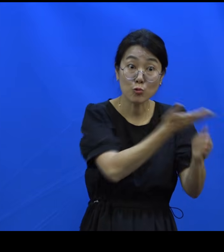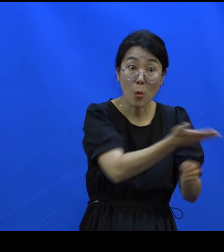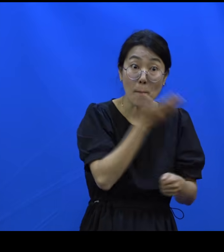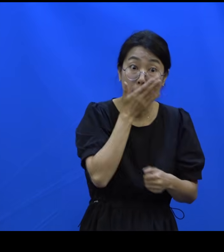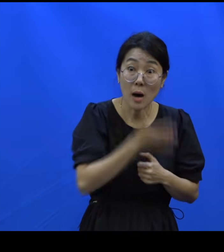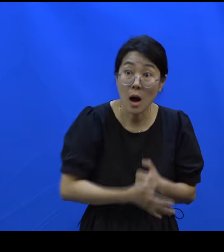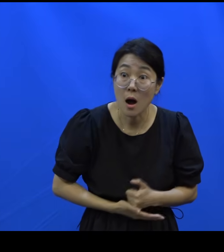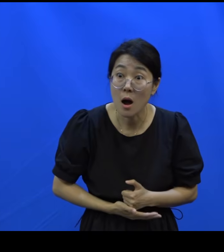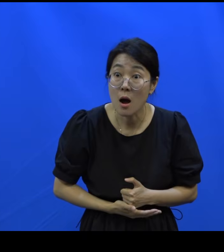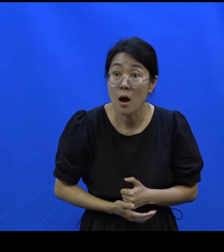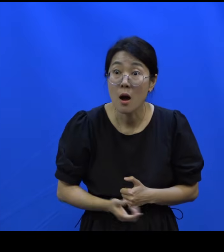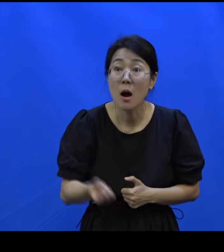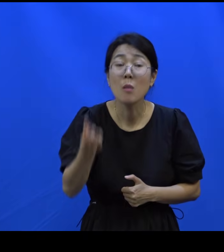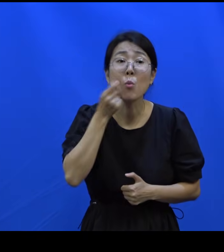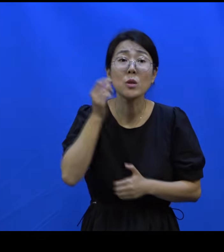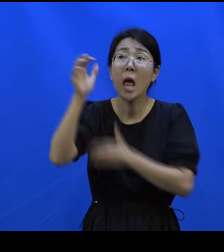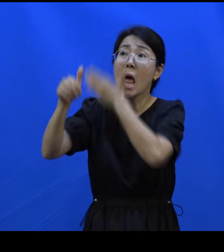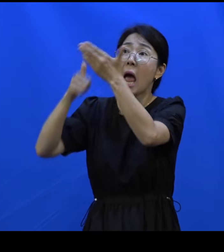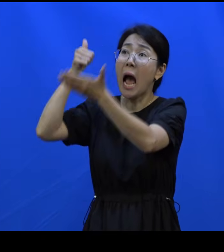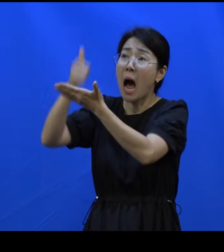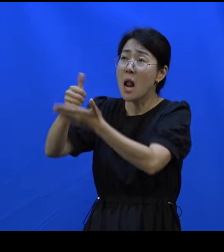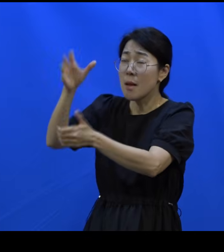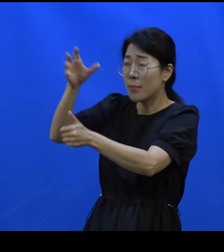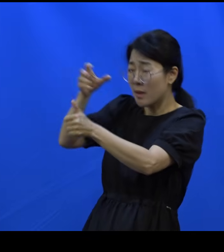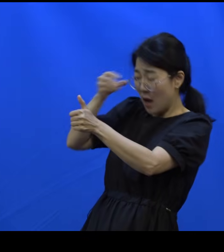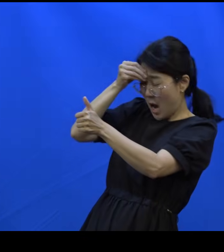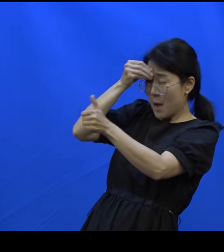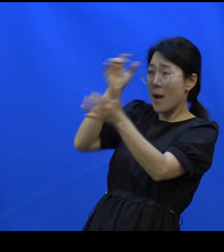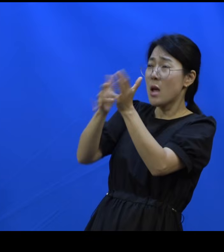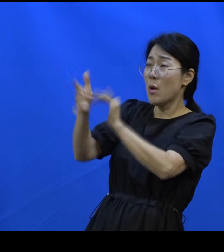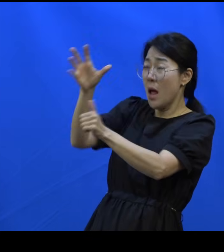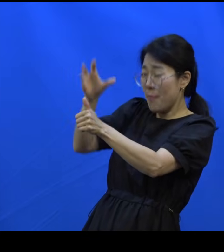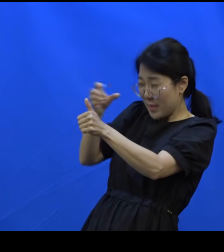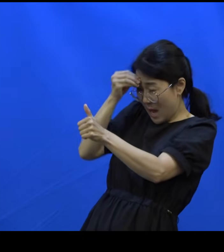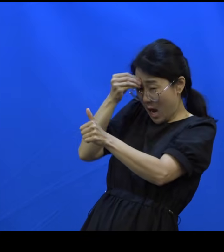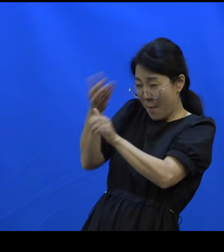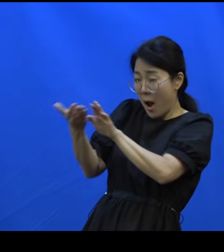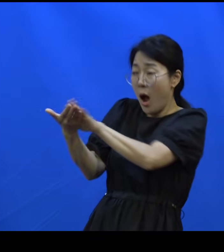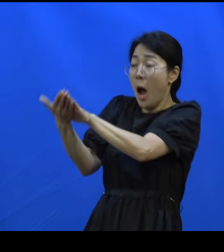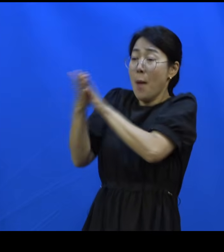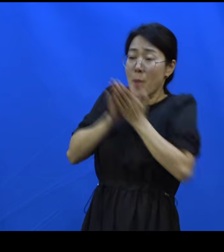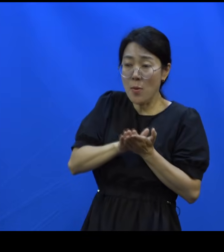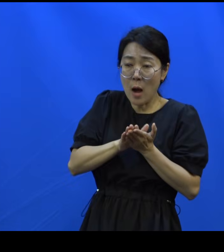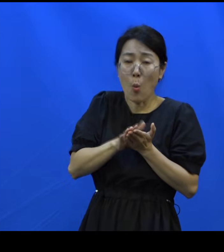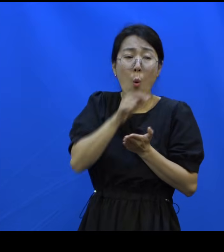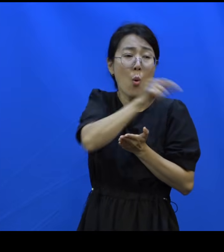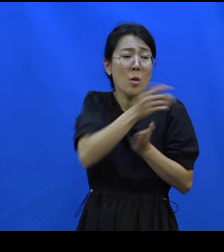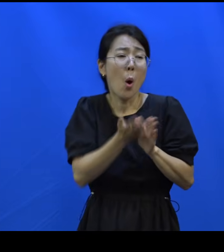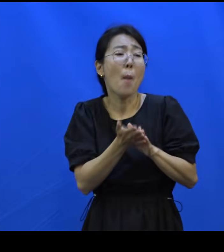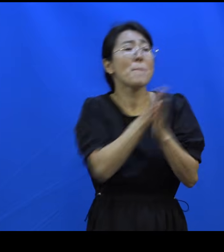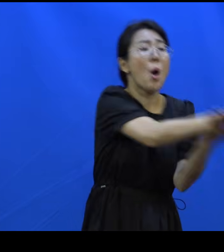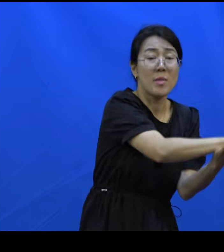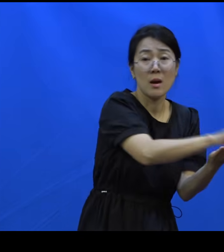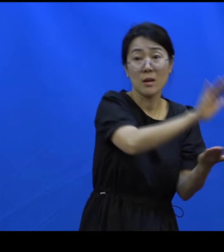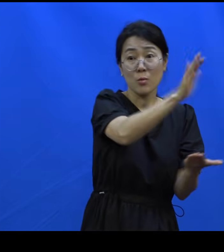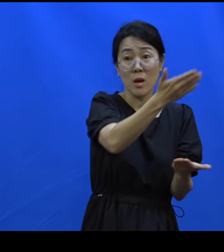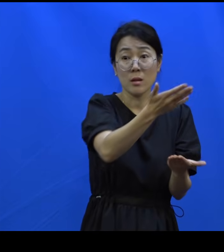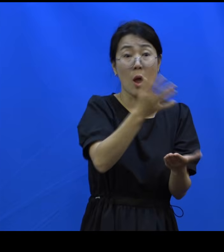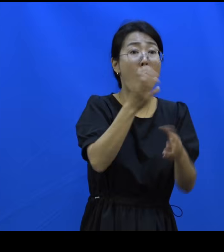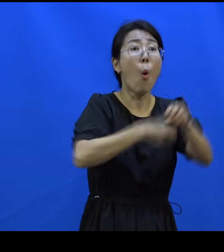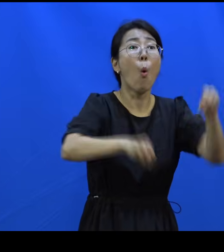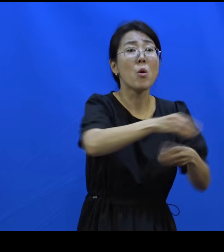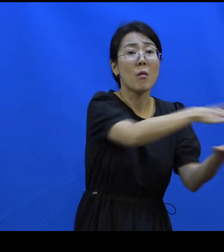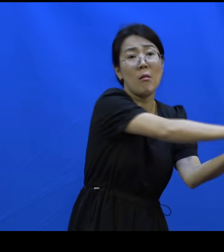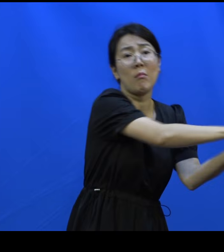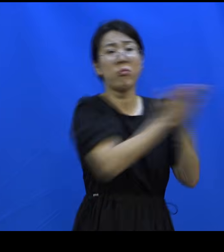설립 50일 중에 우리 교회에 주시는 메시지는 뭘까요? 우리 교회가 세상에서 다름이 뭐냐는 거예요.